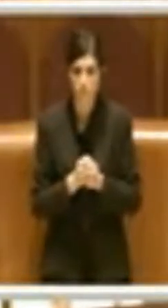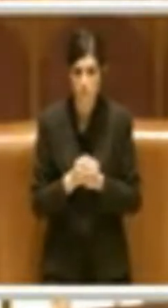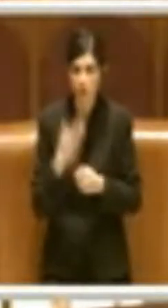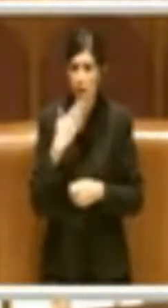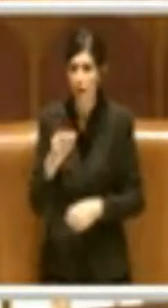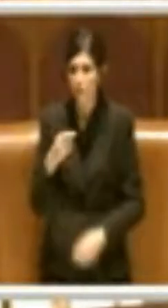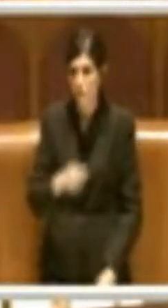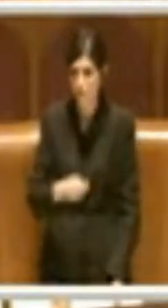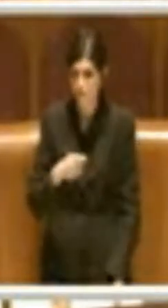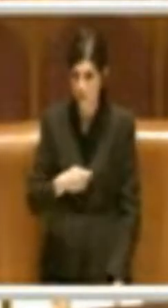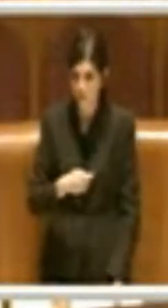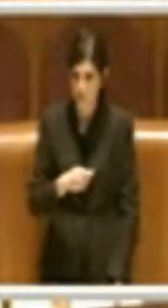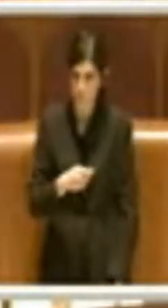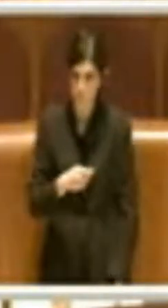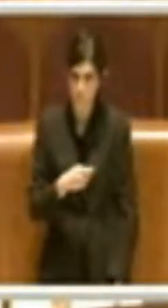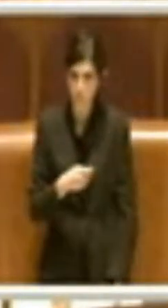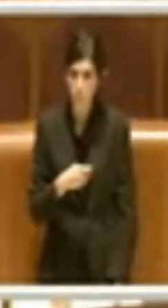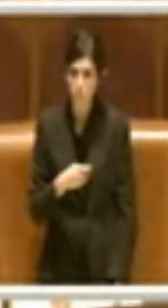Grazie Presidente.